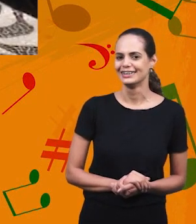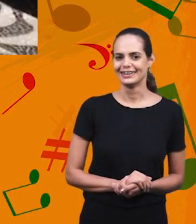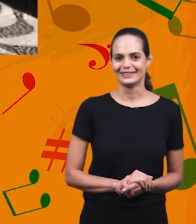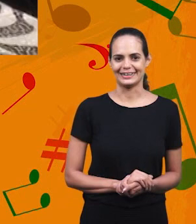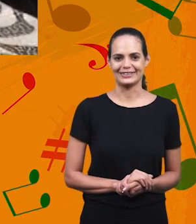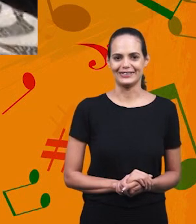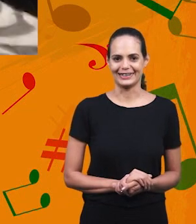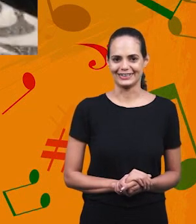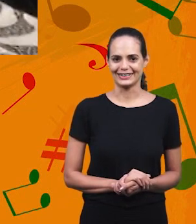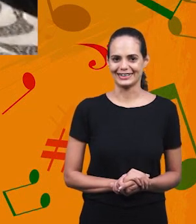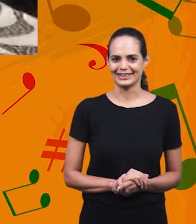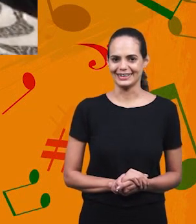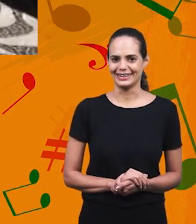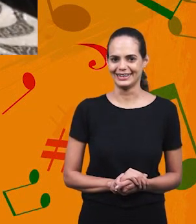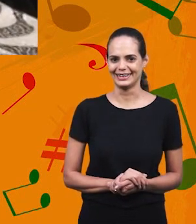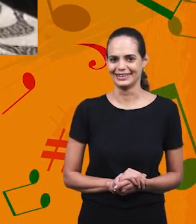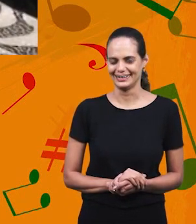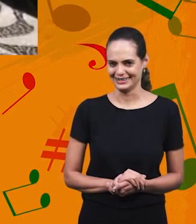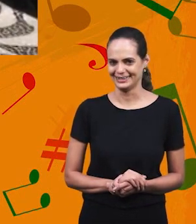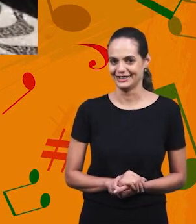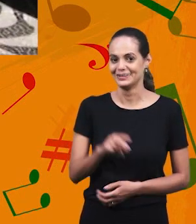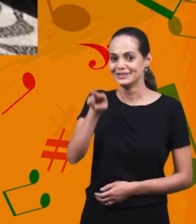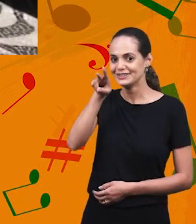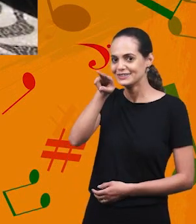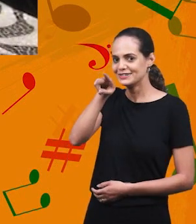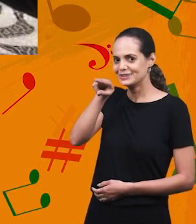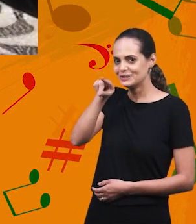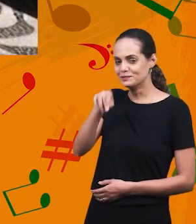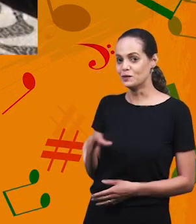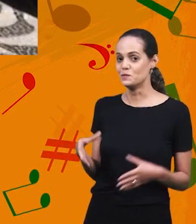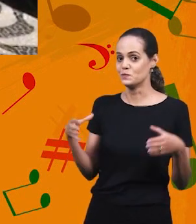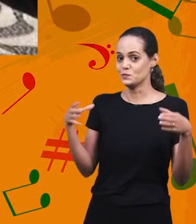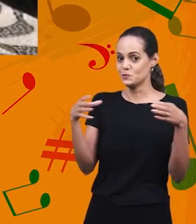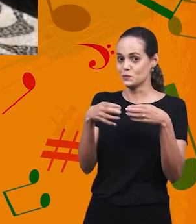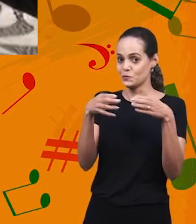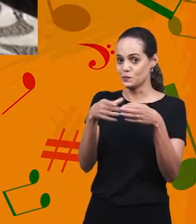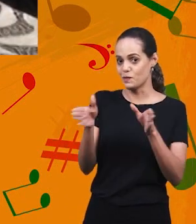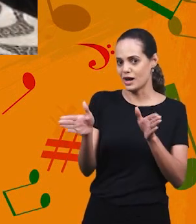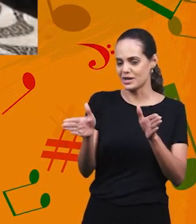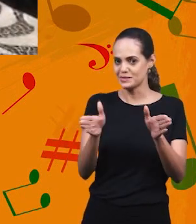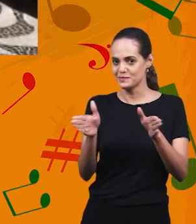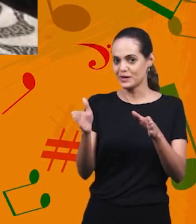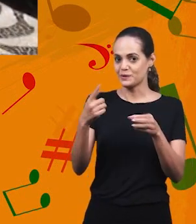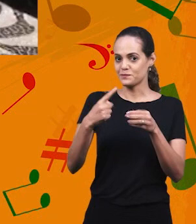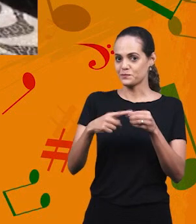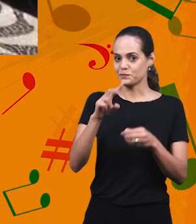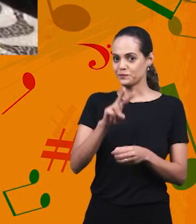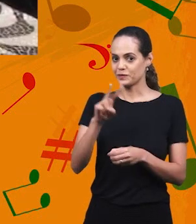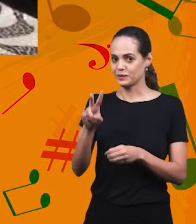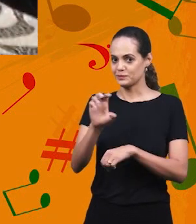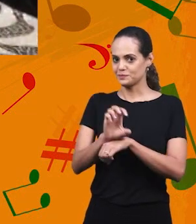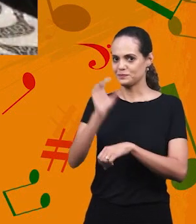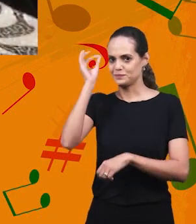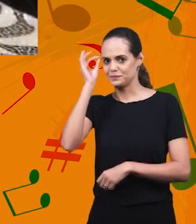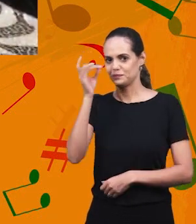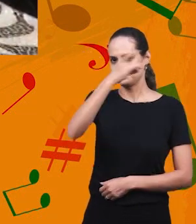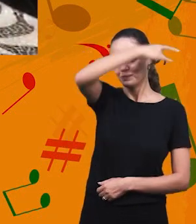Les frères Moïse et Caleb, do groupe d'accessibilité de Vila Velha, Espírito Santo.